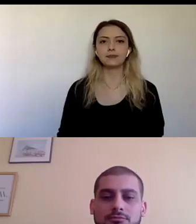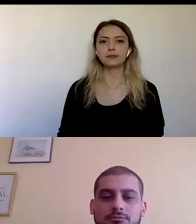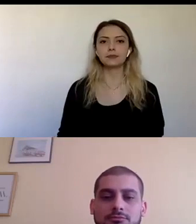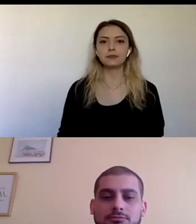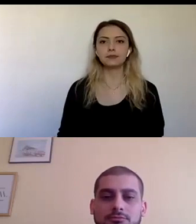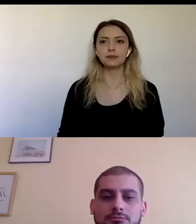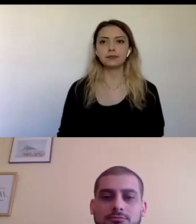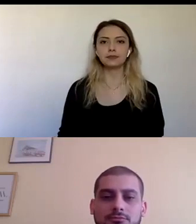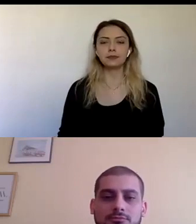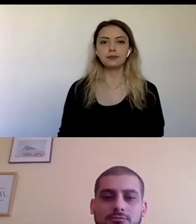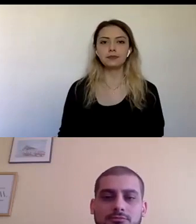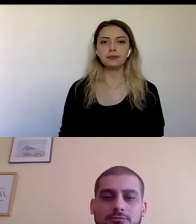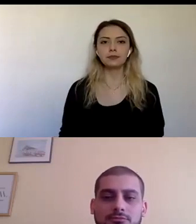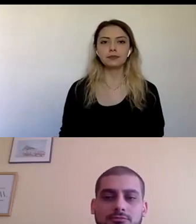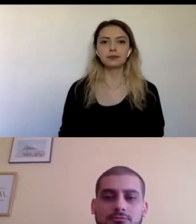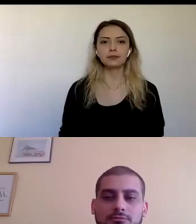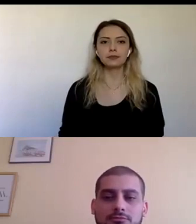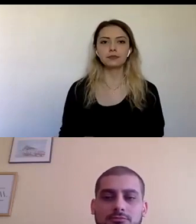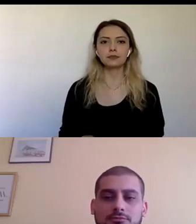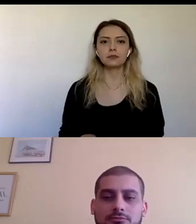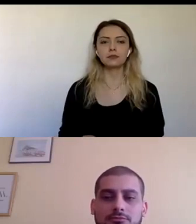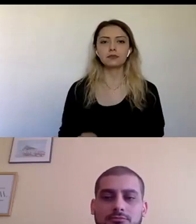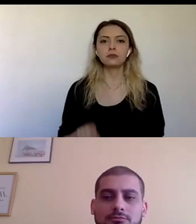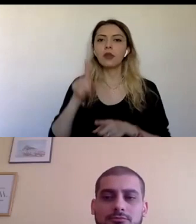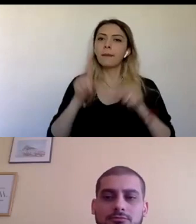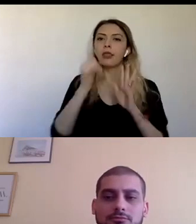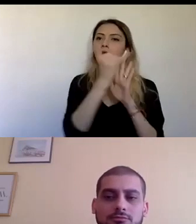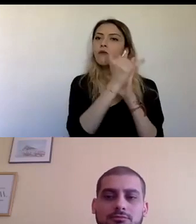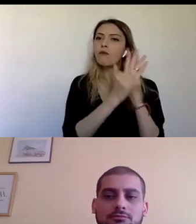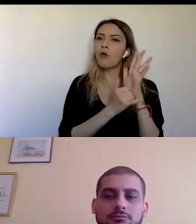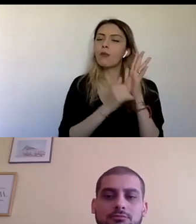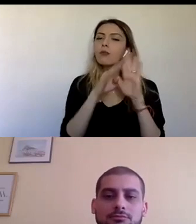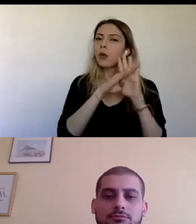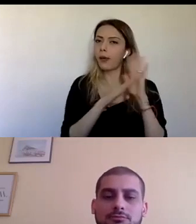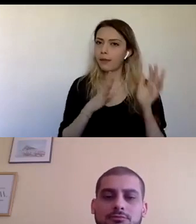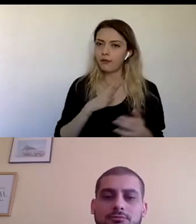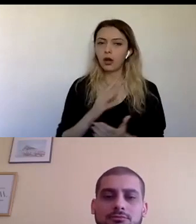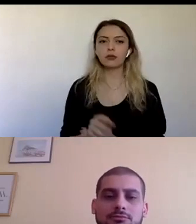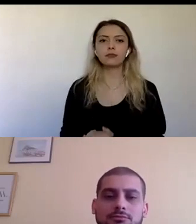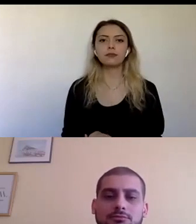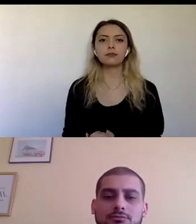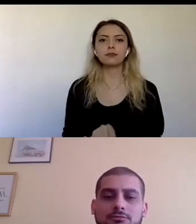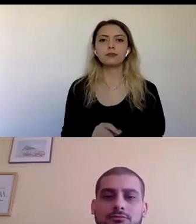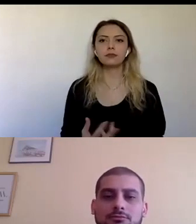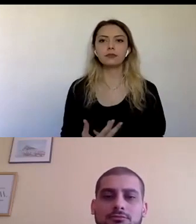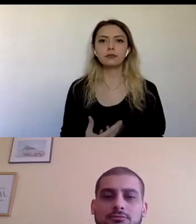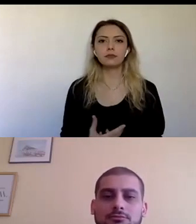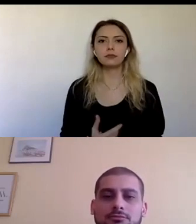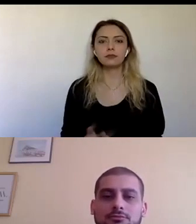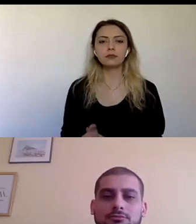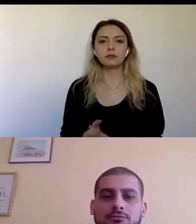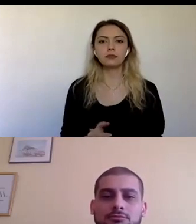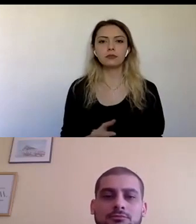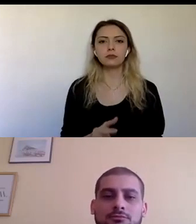form araçları var. Eminim hepimiz farklı farklı şeyler kullanıyoruz. Mesela bir anket çalışması ya da bir izleme çalışması yapıyoruz. İşte en